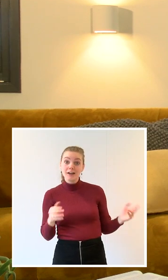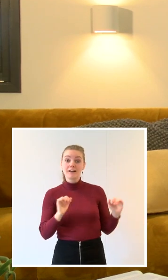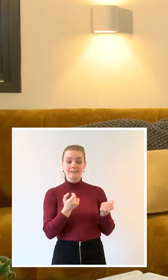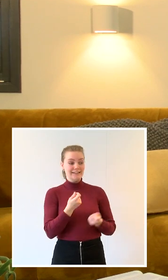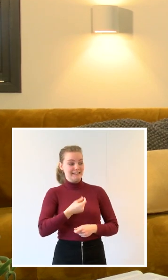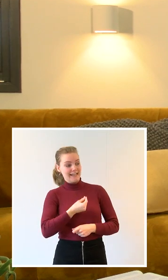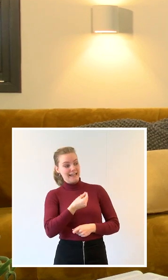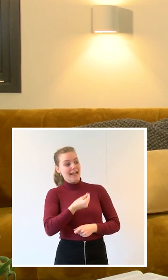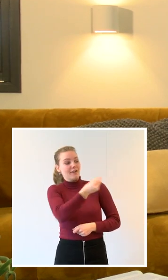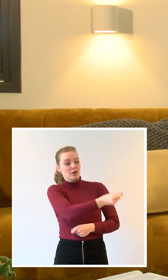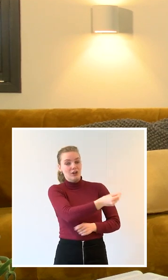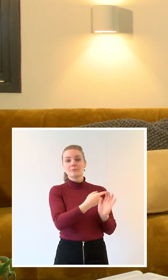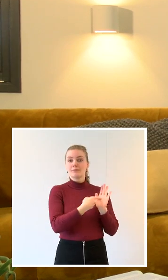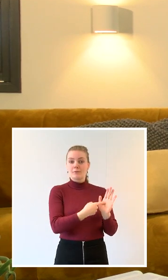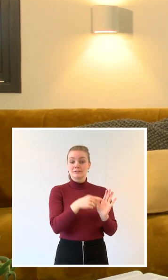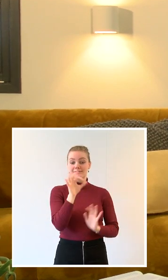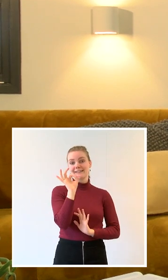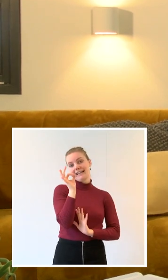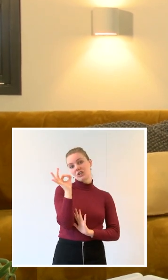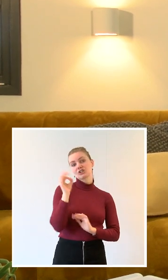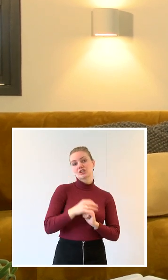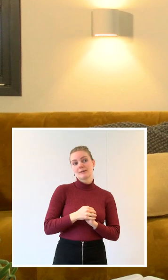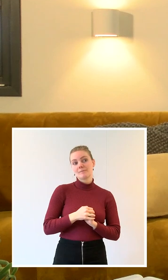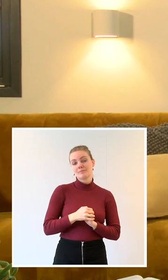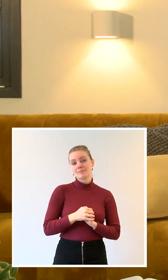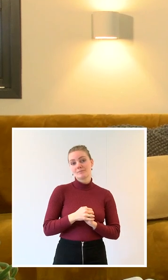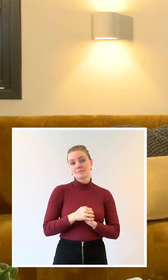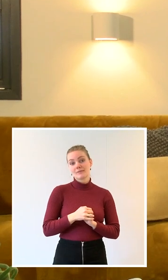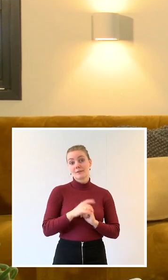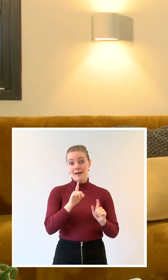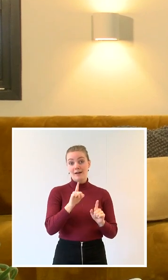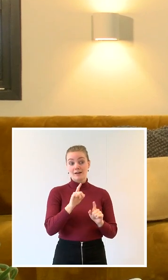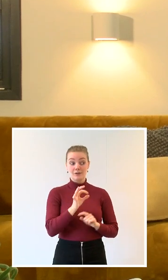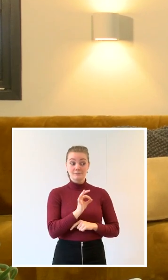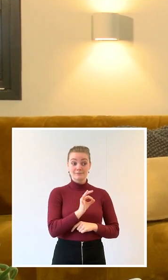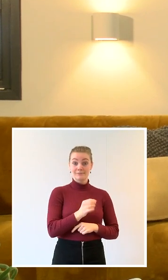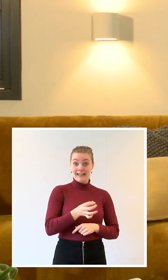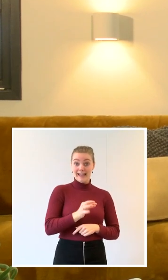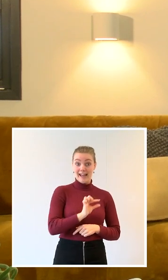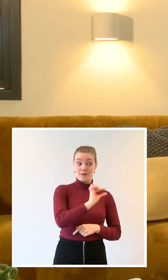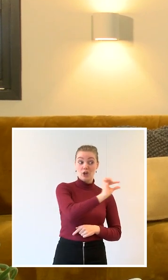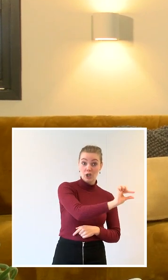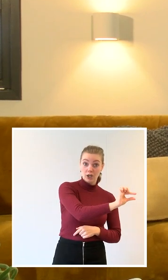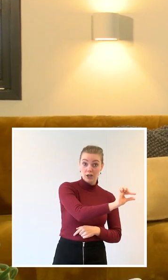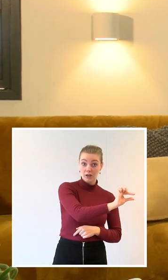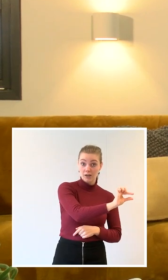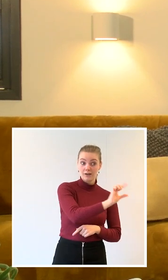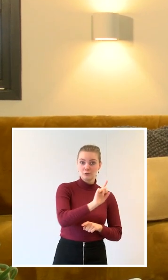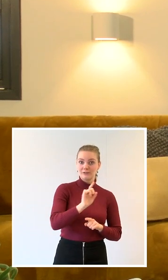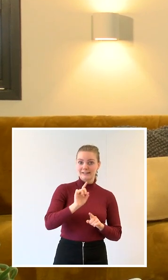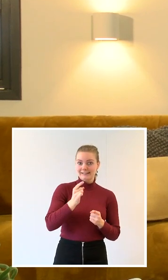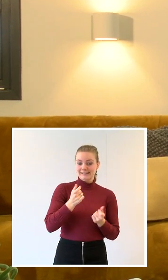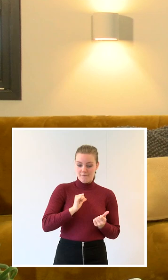knikkers. Maar je kunt dat pas doen als je zelf iets hebt om weg te geven. Als je zelf die